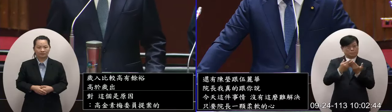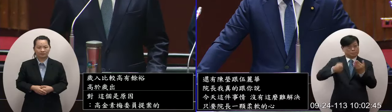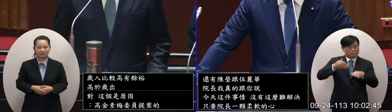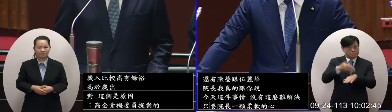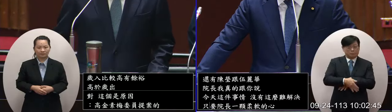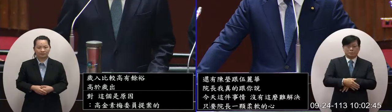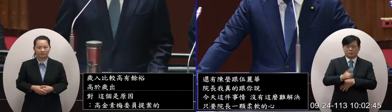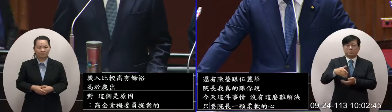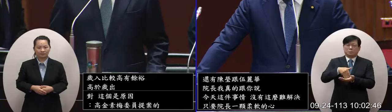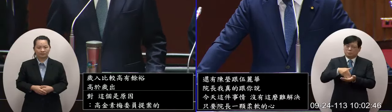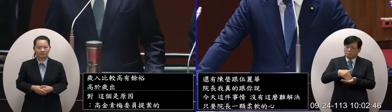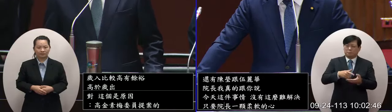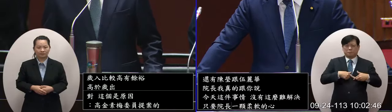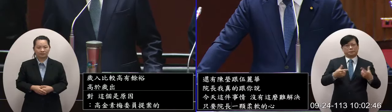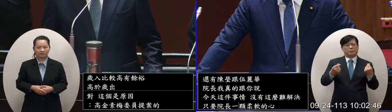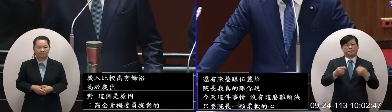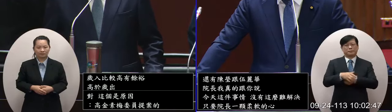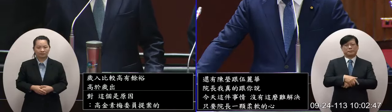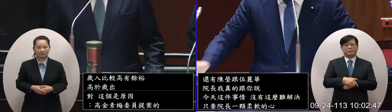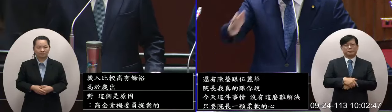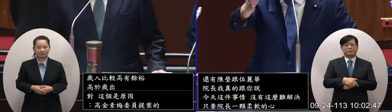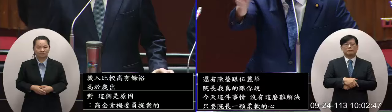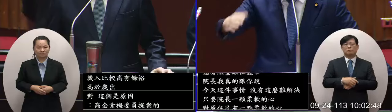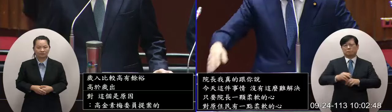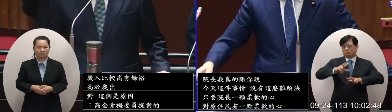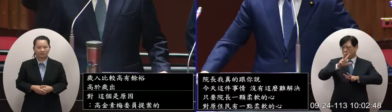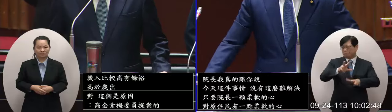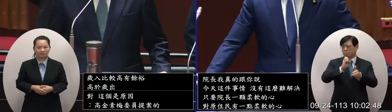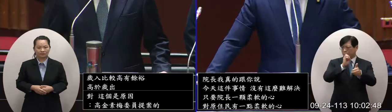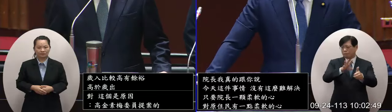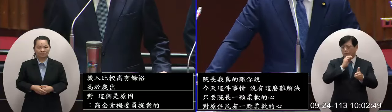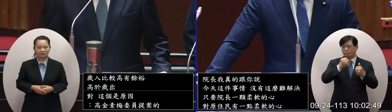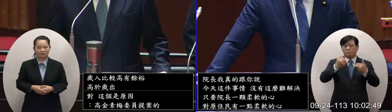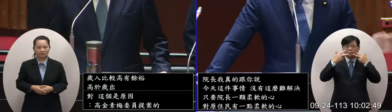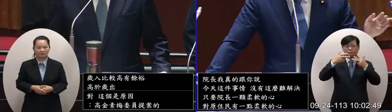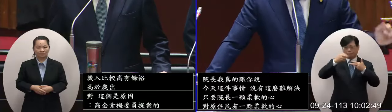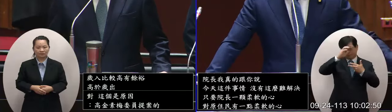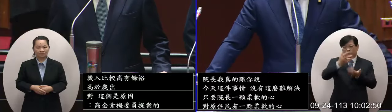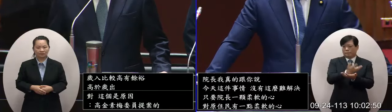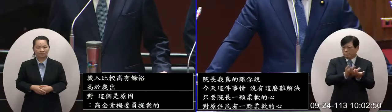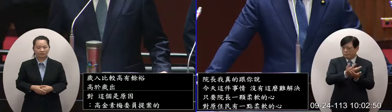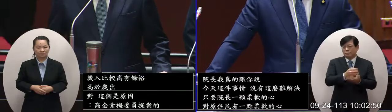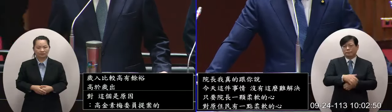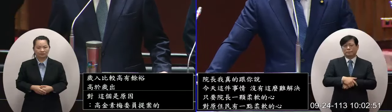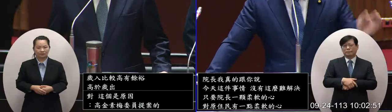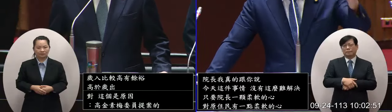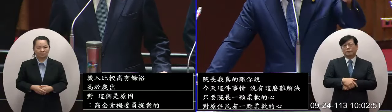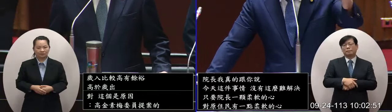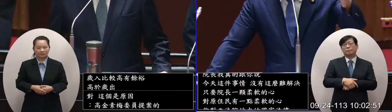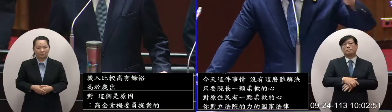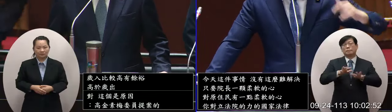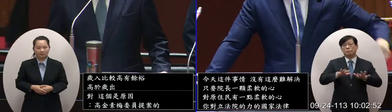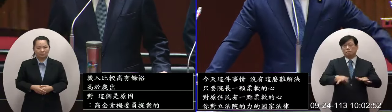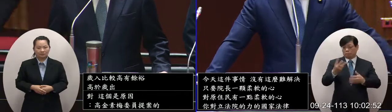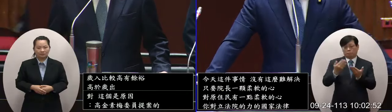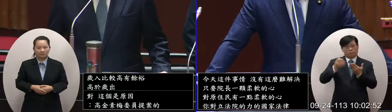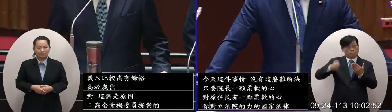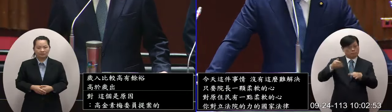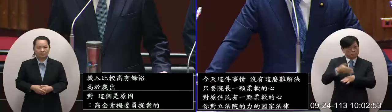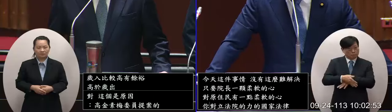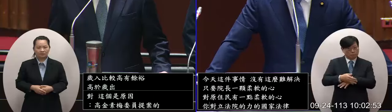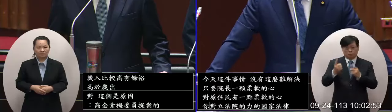过的法律有一颗柔软的心，你就直接跟在野党沟通，你就沟通。你今天既然三读通